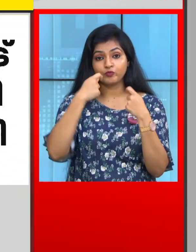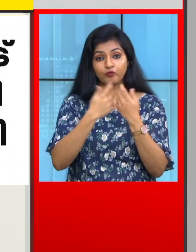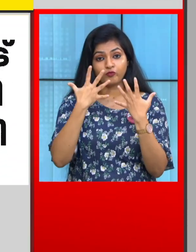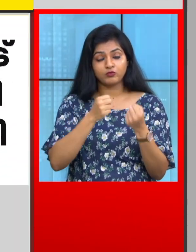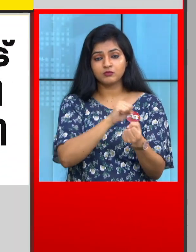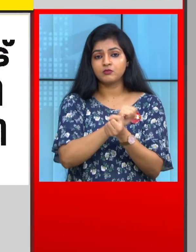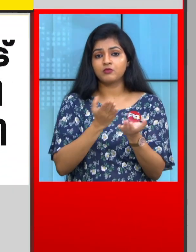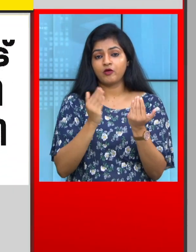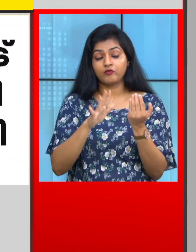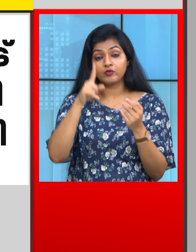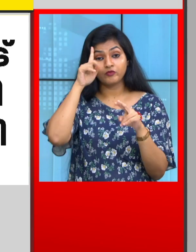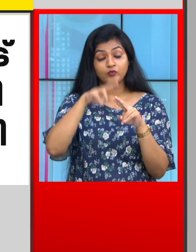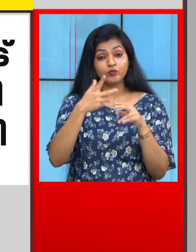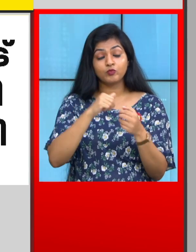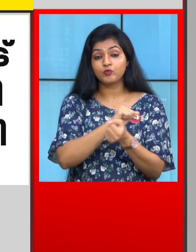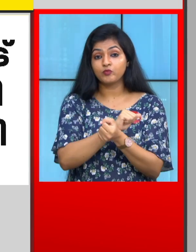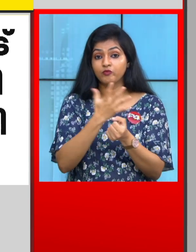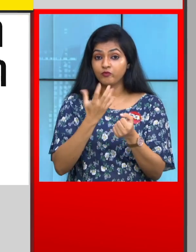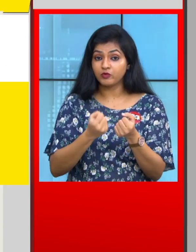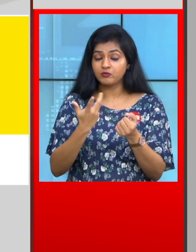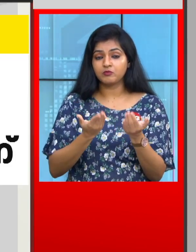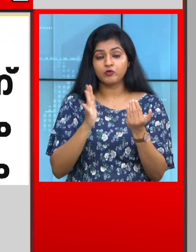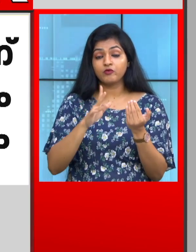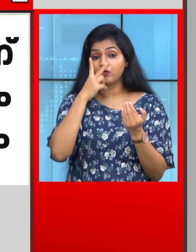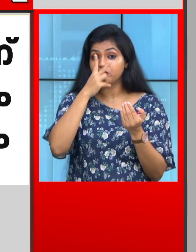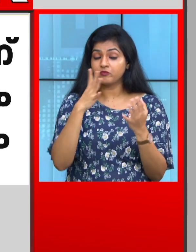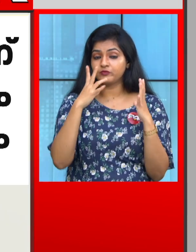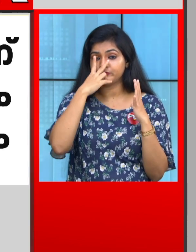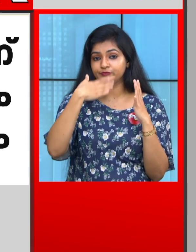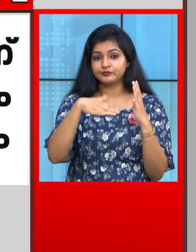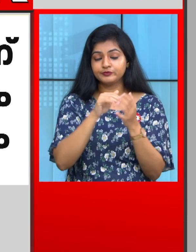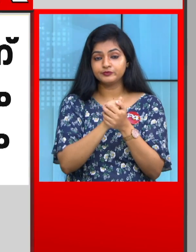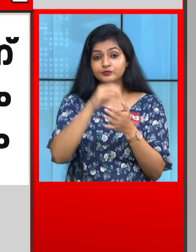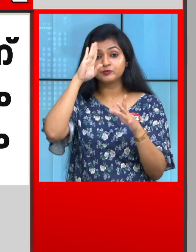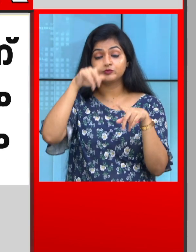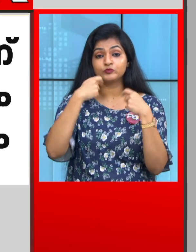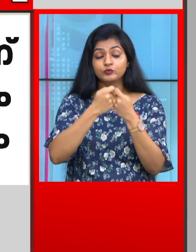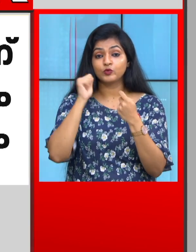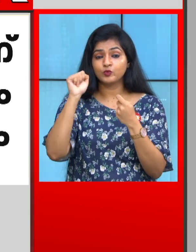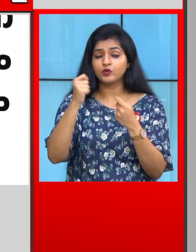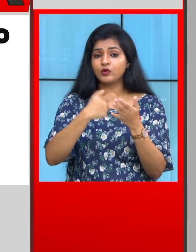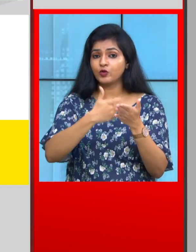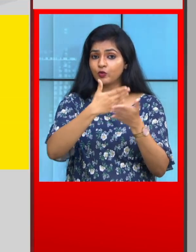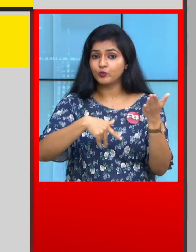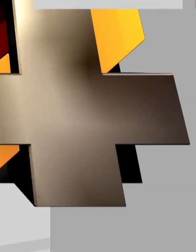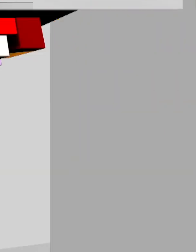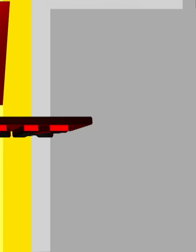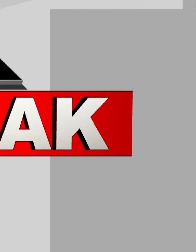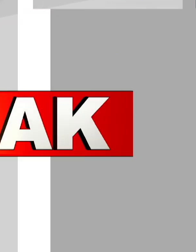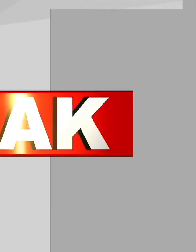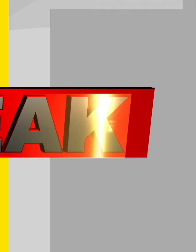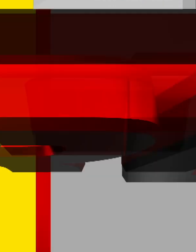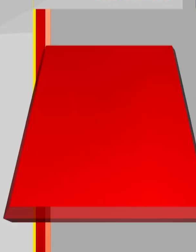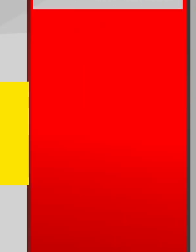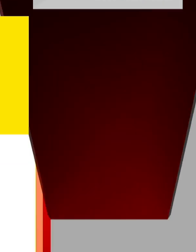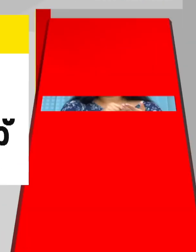പോലീസ് ചെയ്യുമോ എന്നുള്ളതാണ് കാത്തിരുന്ന് കാണേണ്ടത്. പോലീസിന്റെ ആ ഭാഗം കൂടി കേട്ട ശേഷമായിരിക്കും മുൻകൂർ ജാമ്യം നൽകണോ വേണ്ടയോ